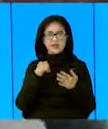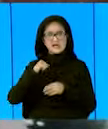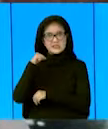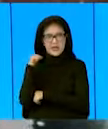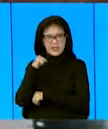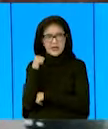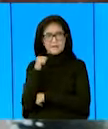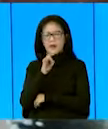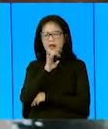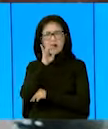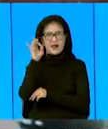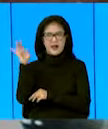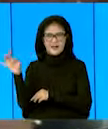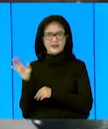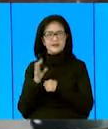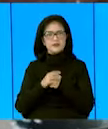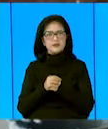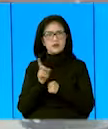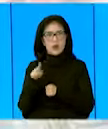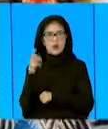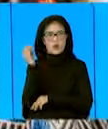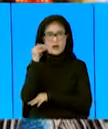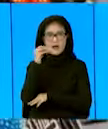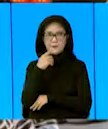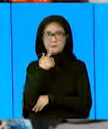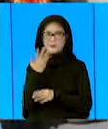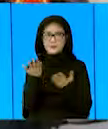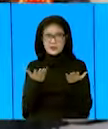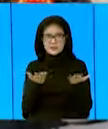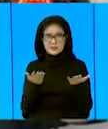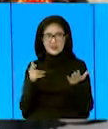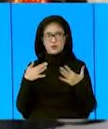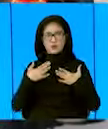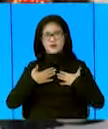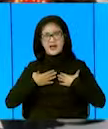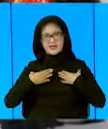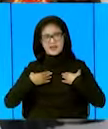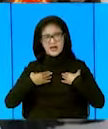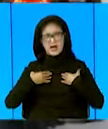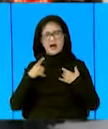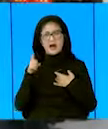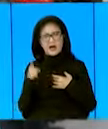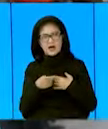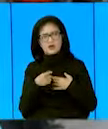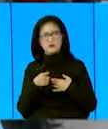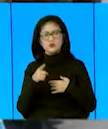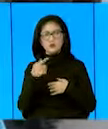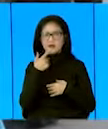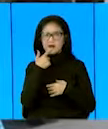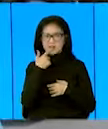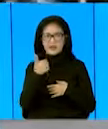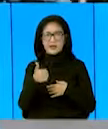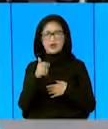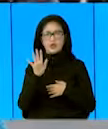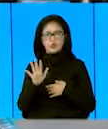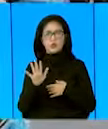terus tepong itu. Kalau daging kan bagian dada. Lumayan sering, Pak. Kenapa, Pak? Karena rasanya enak khas aja sih,